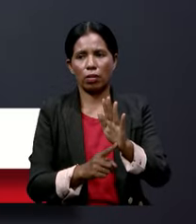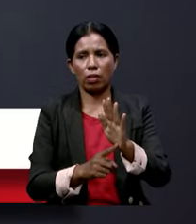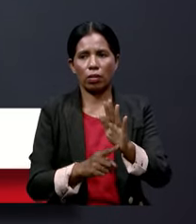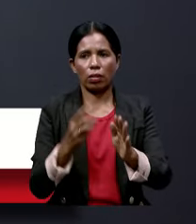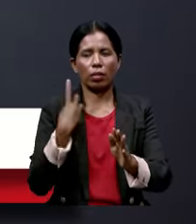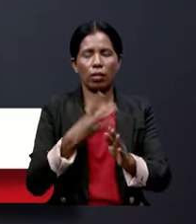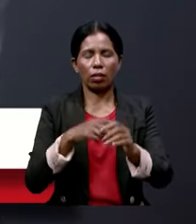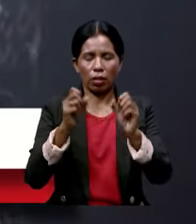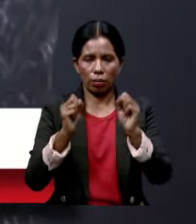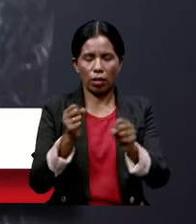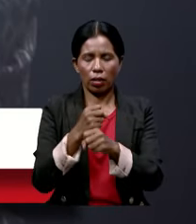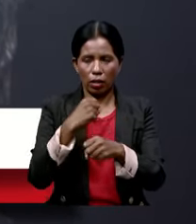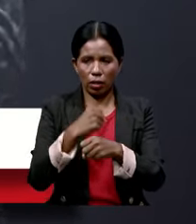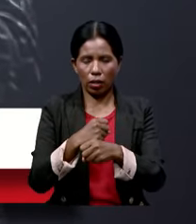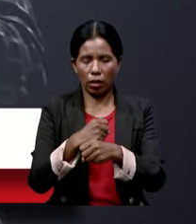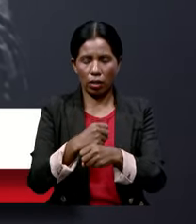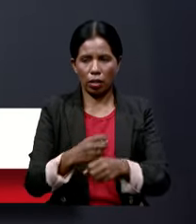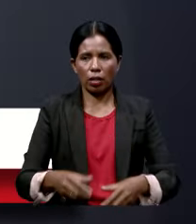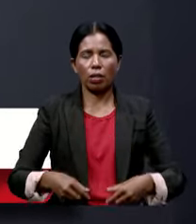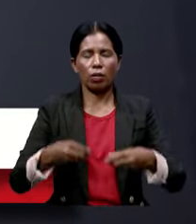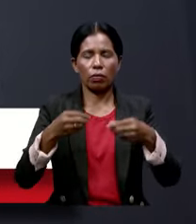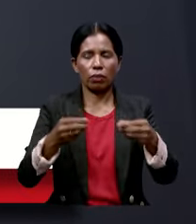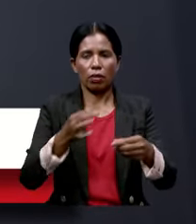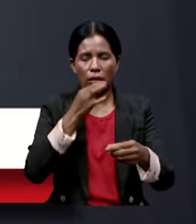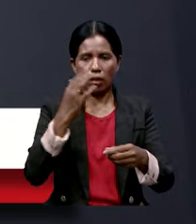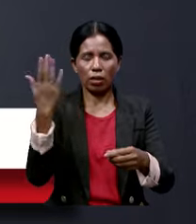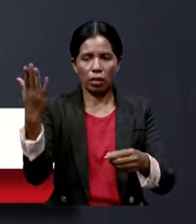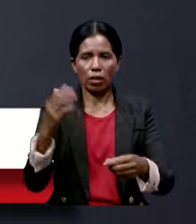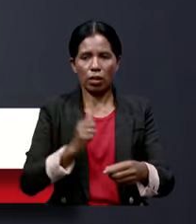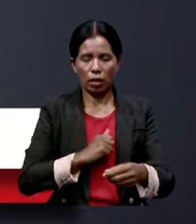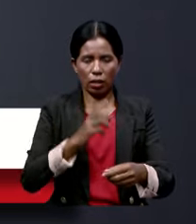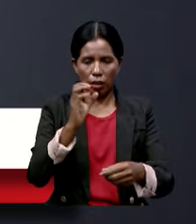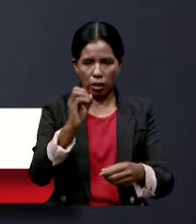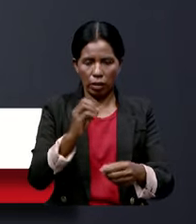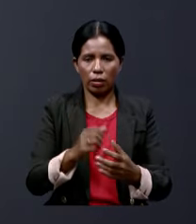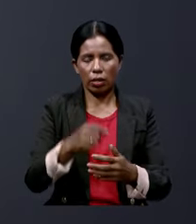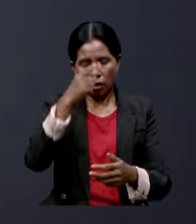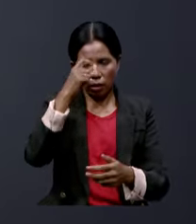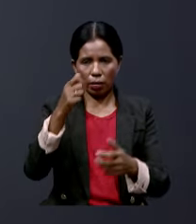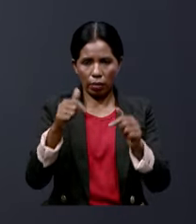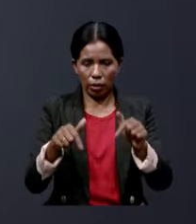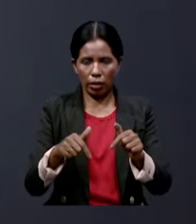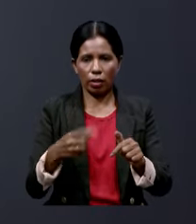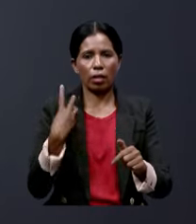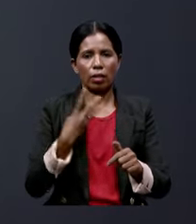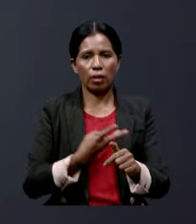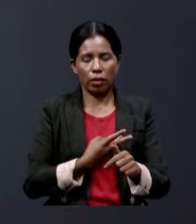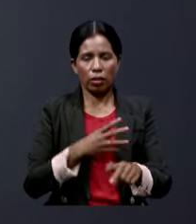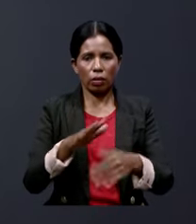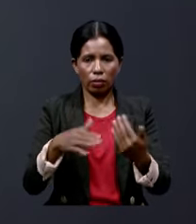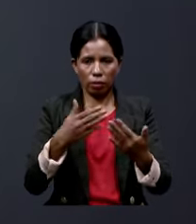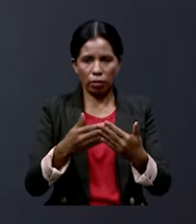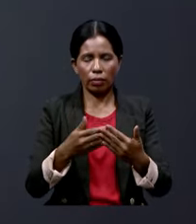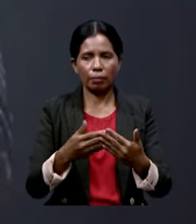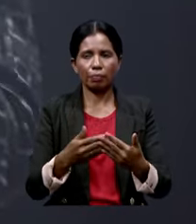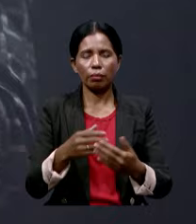ita bele bele produs, bele fohang ita, bele fohang ya inaru. Tambah ita ne maka aproveita